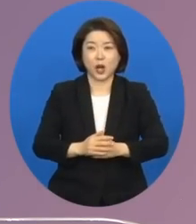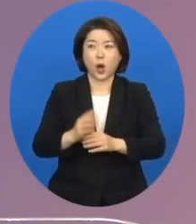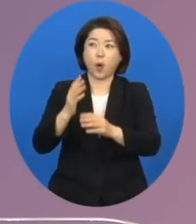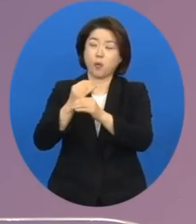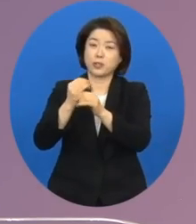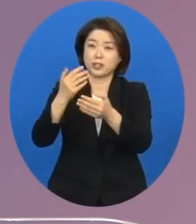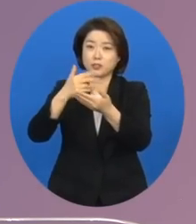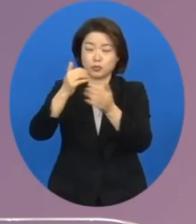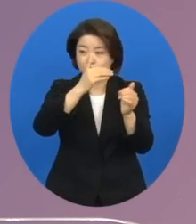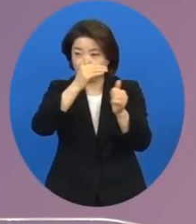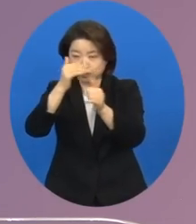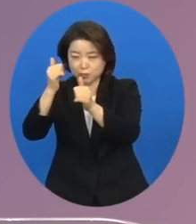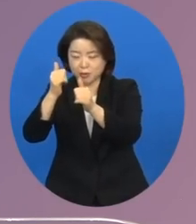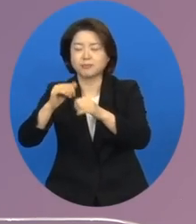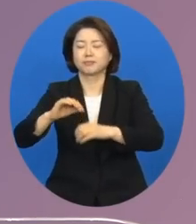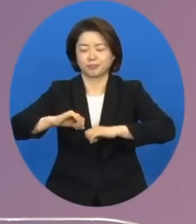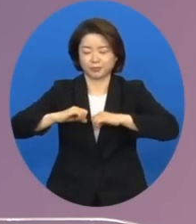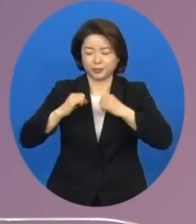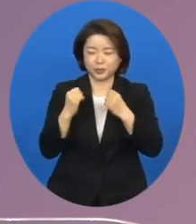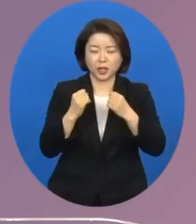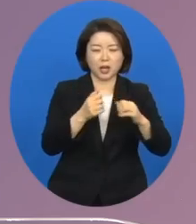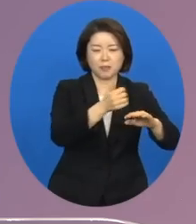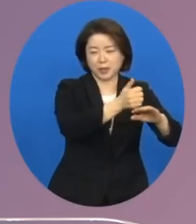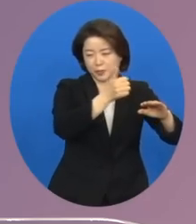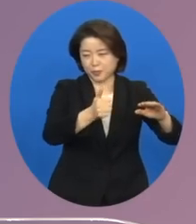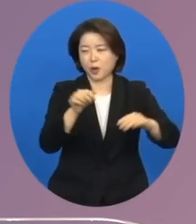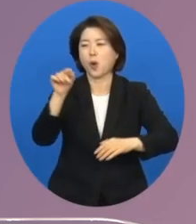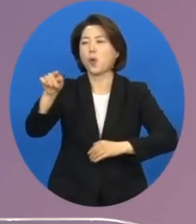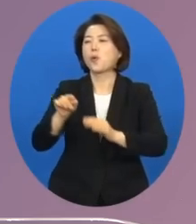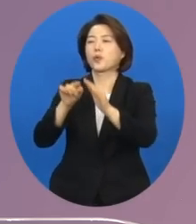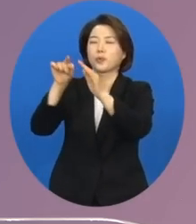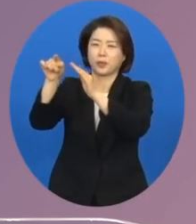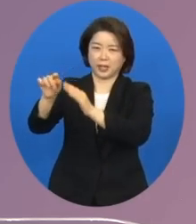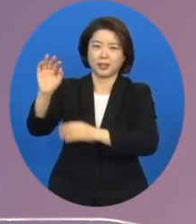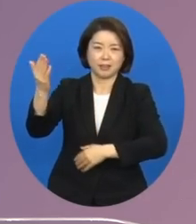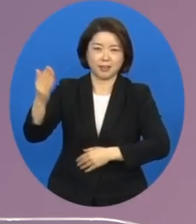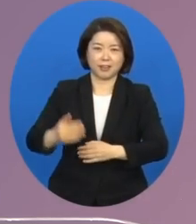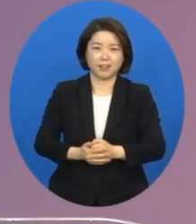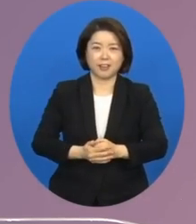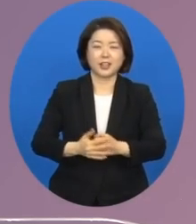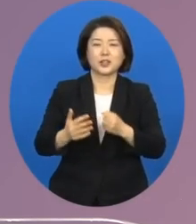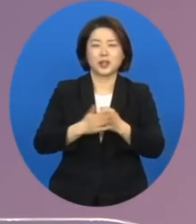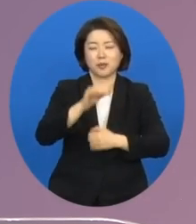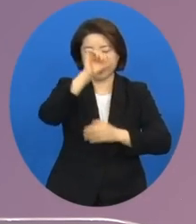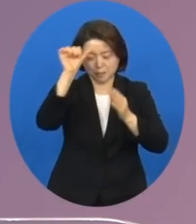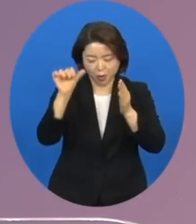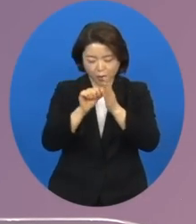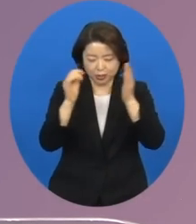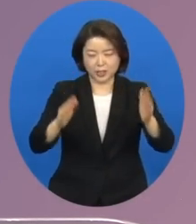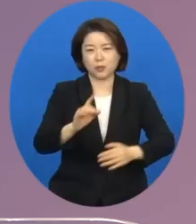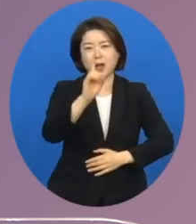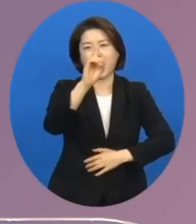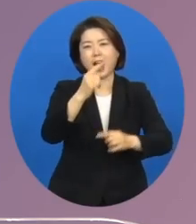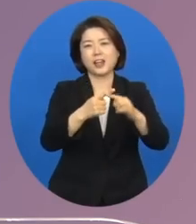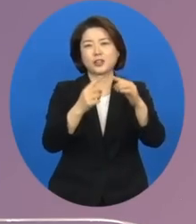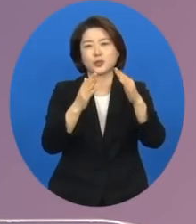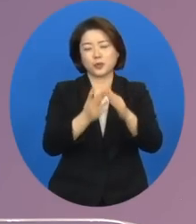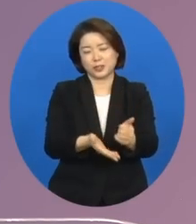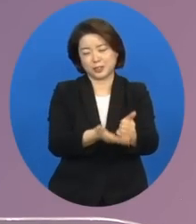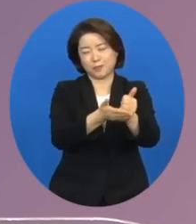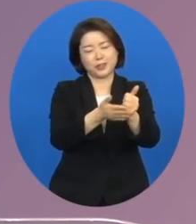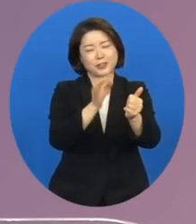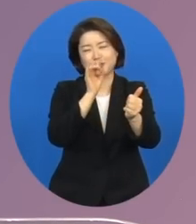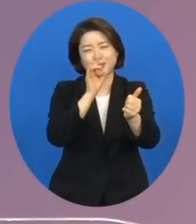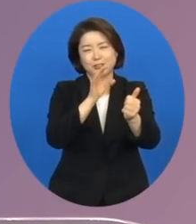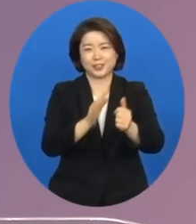부르시면 순종함으로 또 그 자리로 나아가야 하기 때문에 평생 한 교회를 섬길 수가 없는 거죠